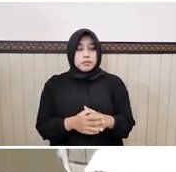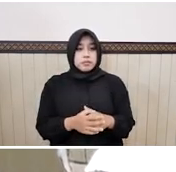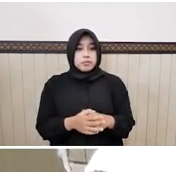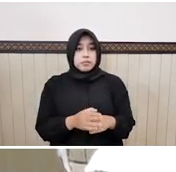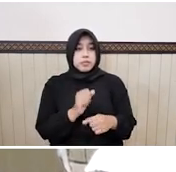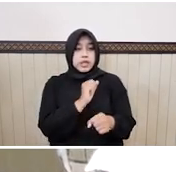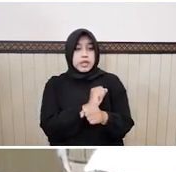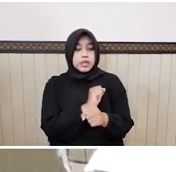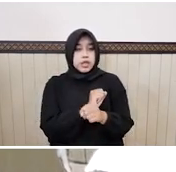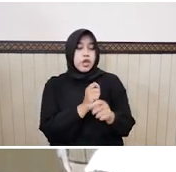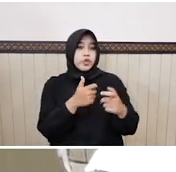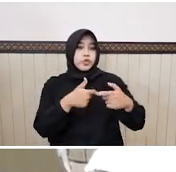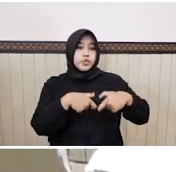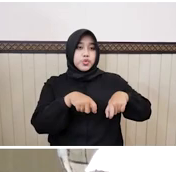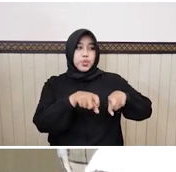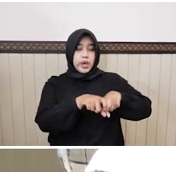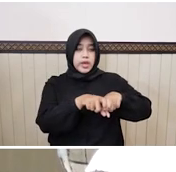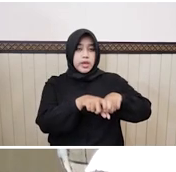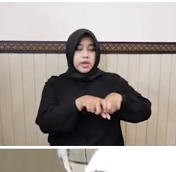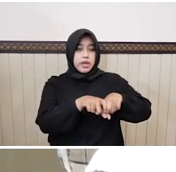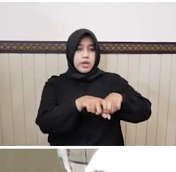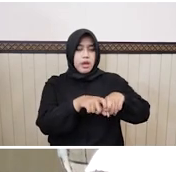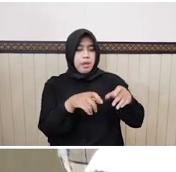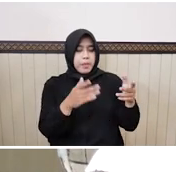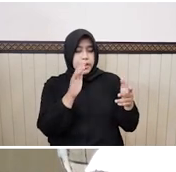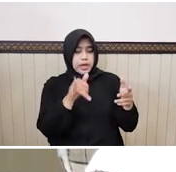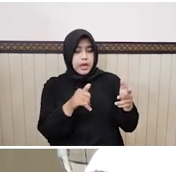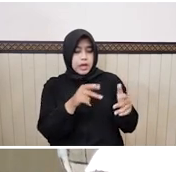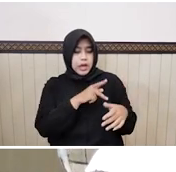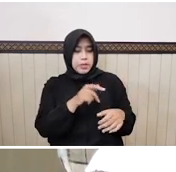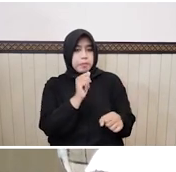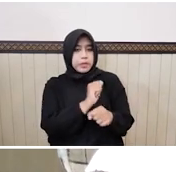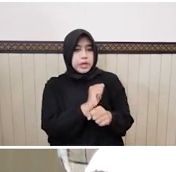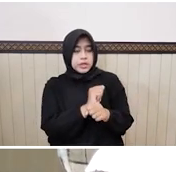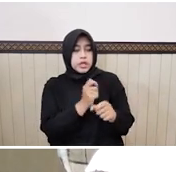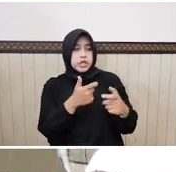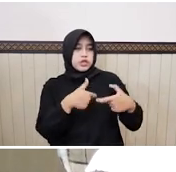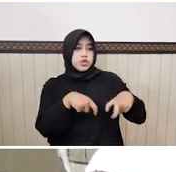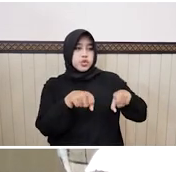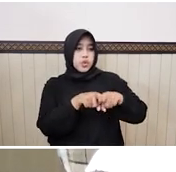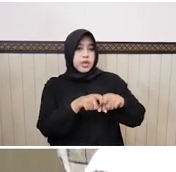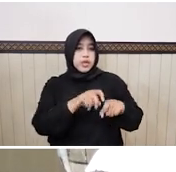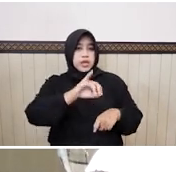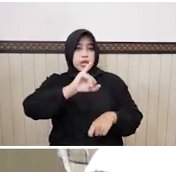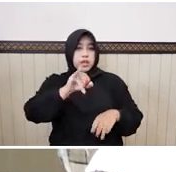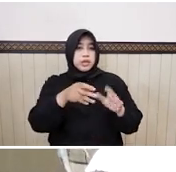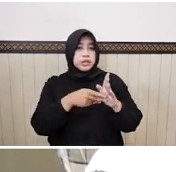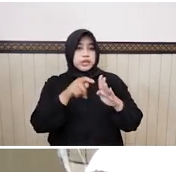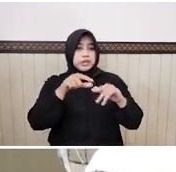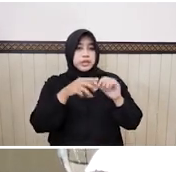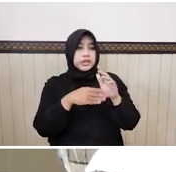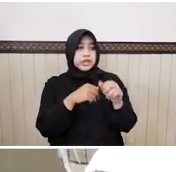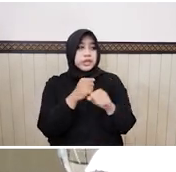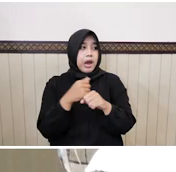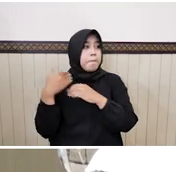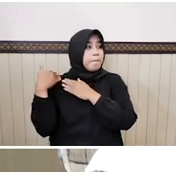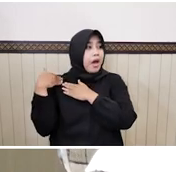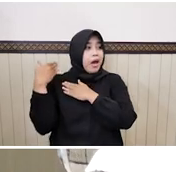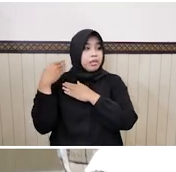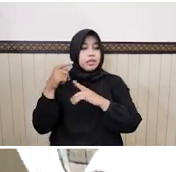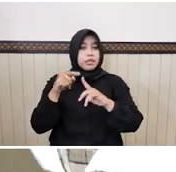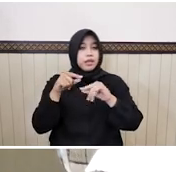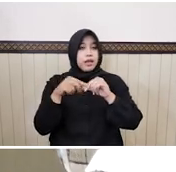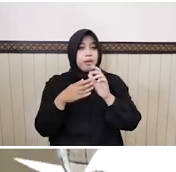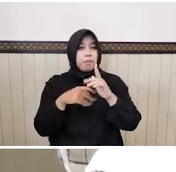berdasarkan apa ya istilahnya eh jenjang kepangkatan ya Jadi kami